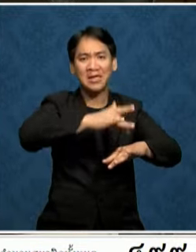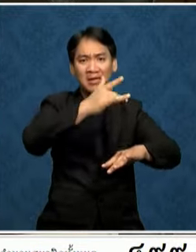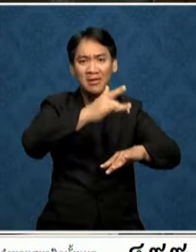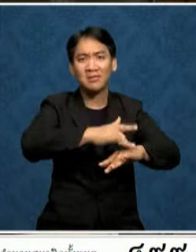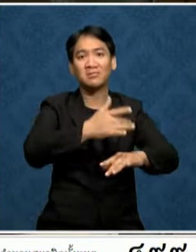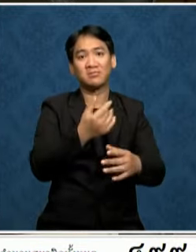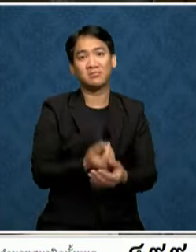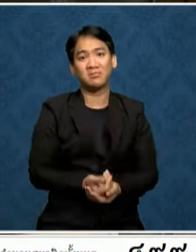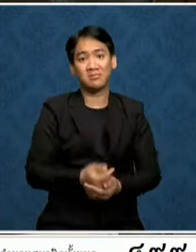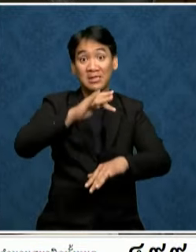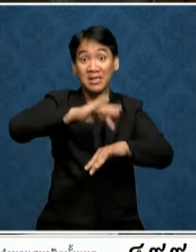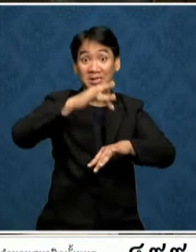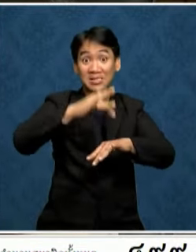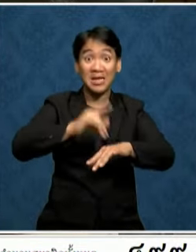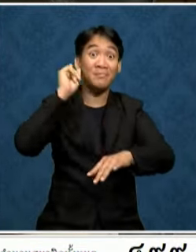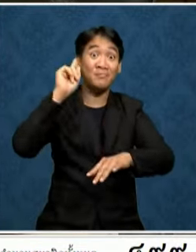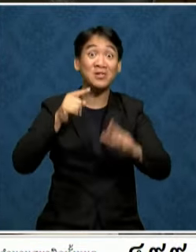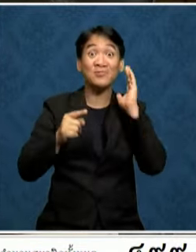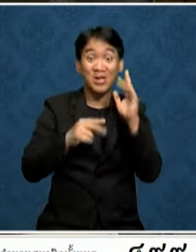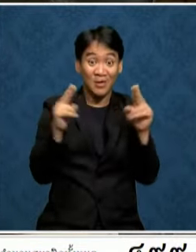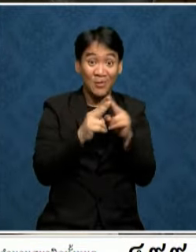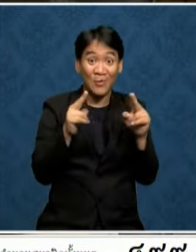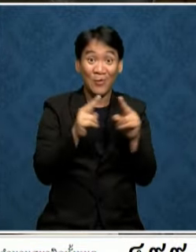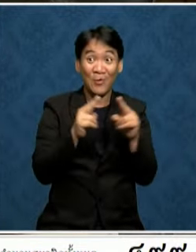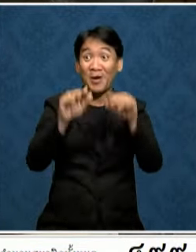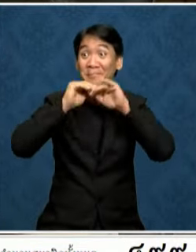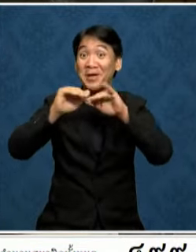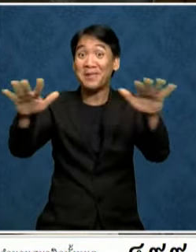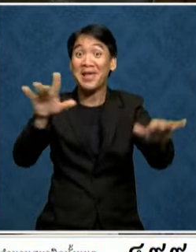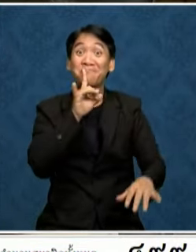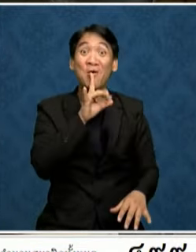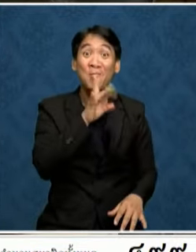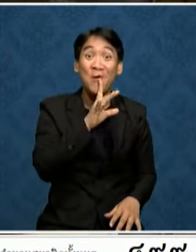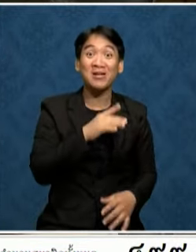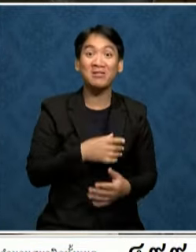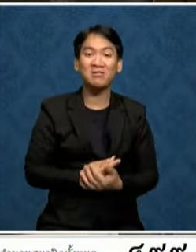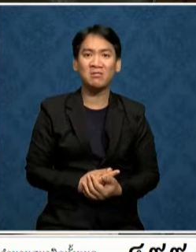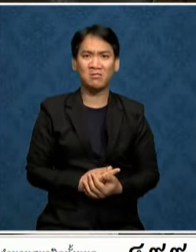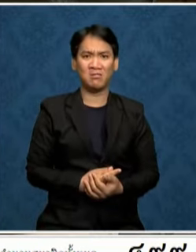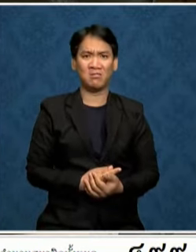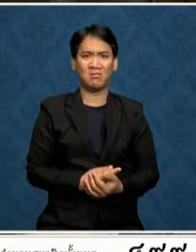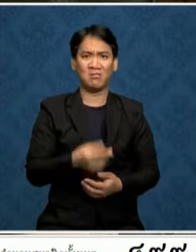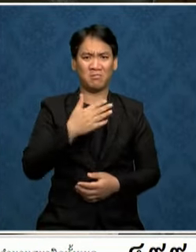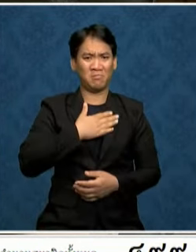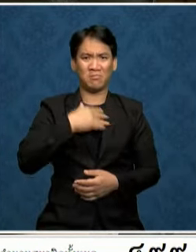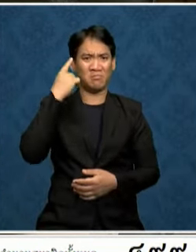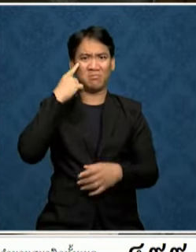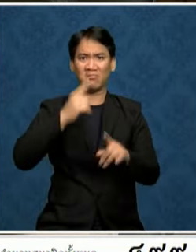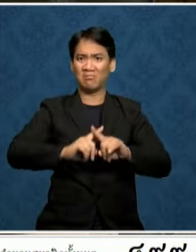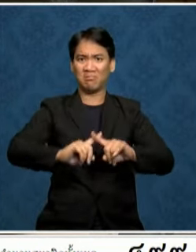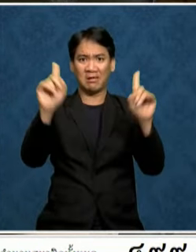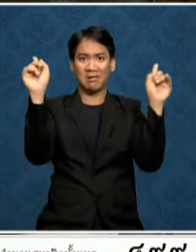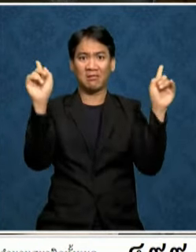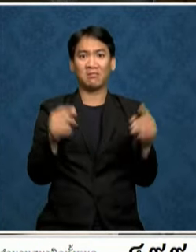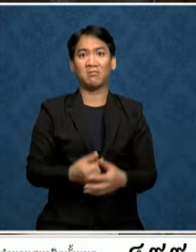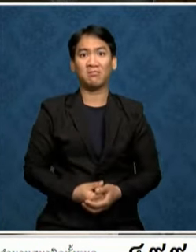เปิดเผยเนี่ยมาเป็นการค้ามาเป็นธุรกิจอะไรต่างๆเหล่านี้ผมยังไม่เห็นด้วยผมว่ากฎหมายนี่